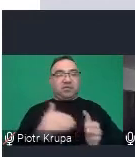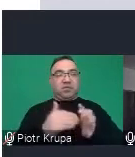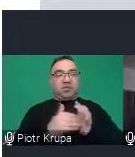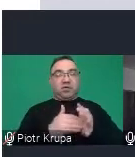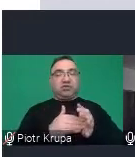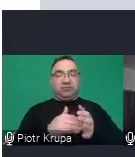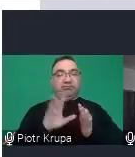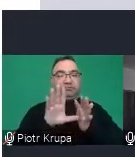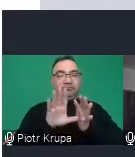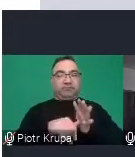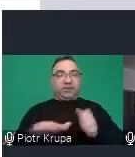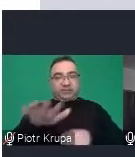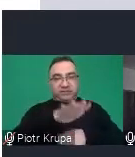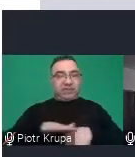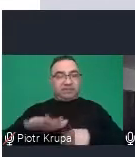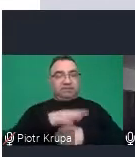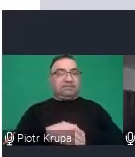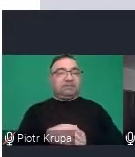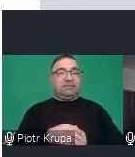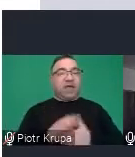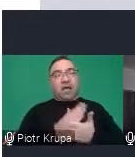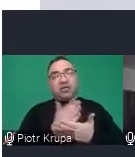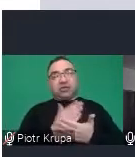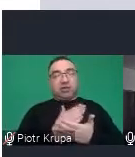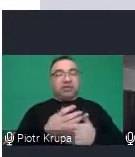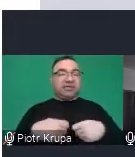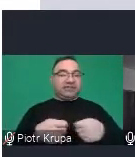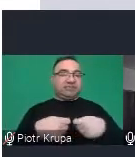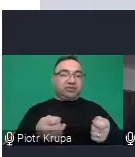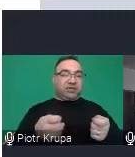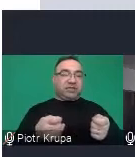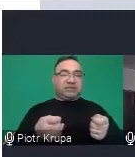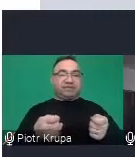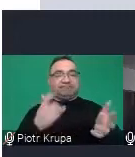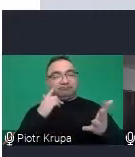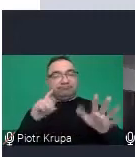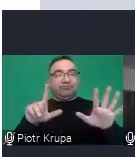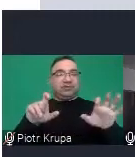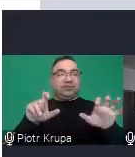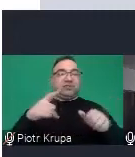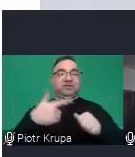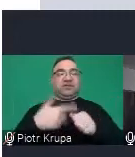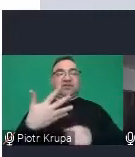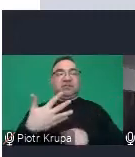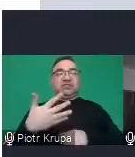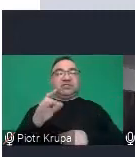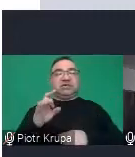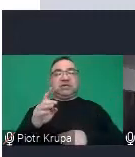cieplnych mieszkańców Inowrocławia, a średnioroczna sprzedaż naszego przedsiębiorstwa to około 725